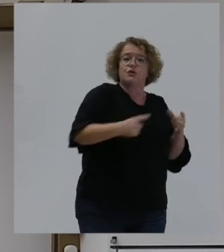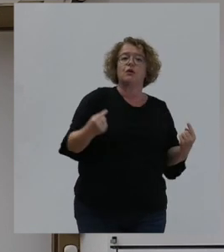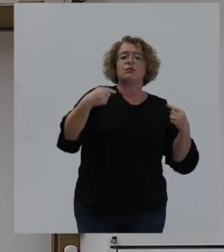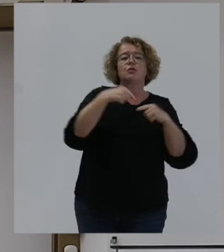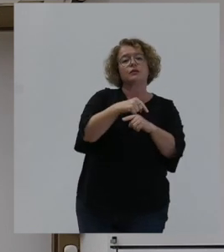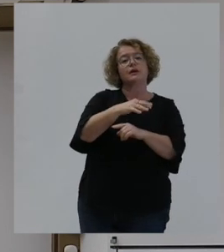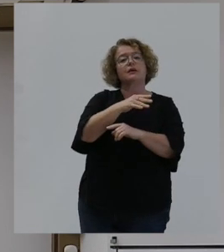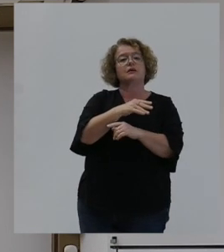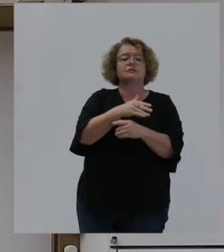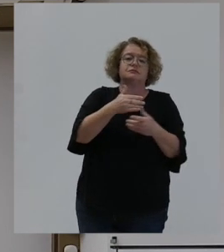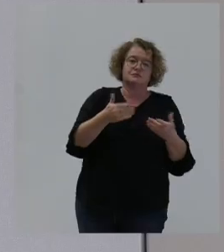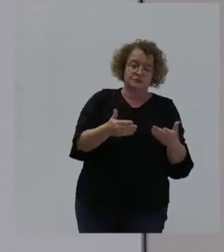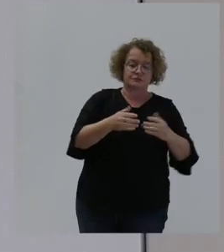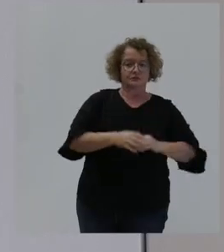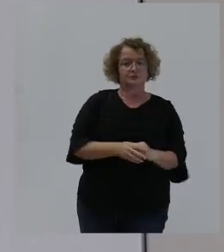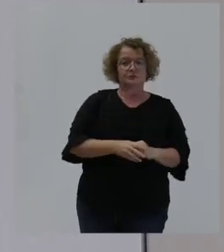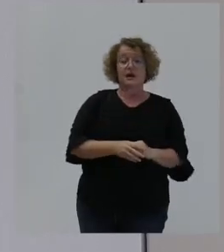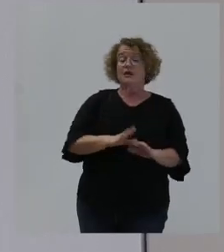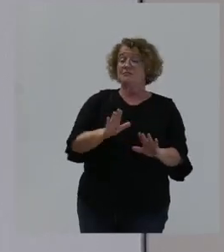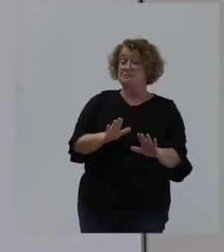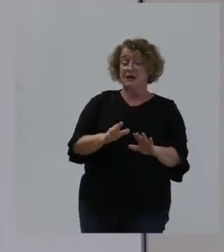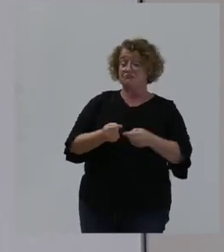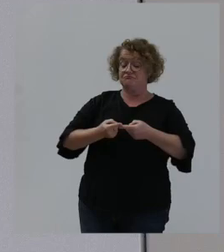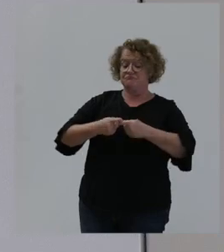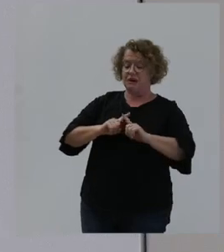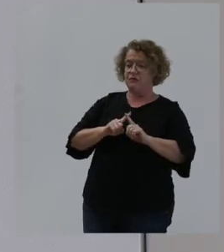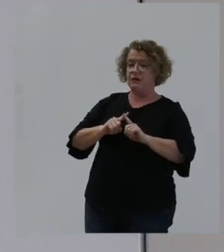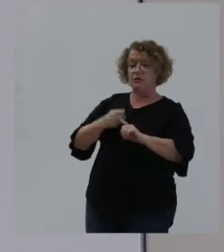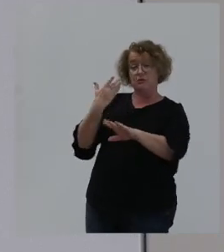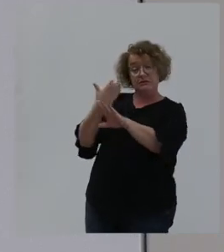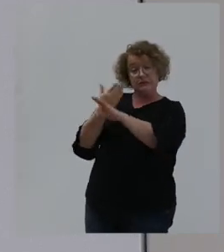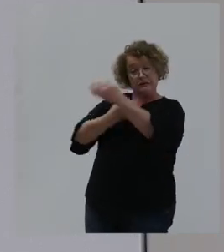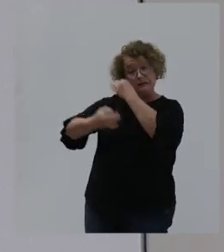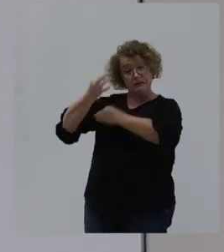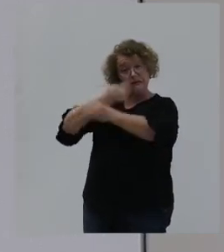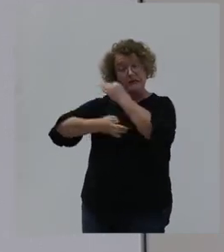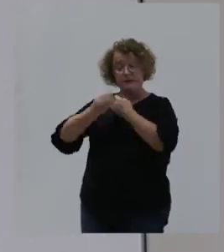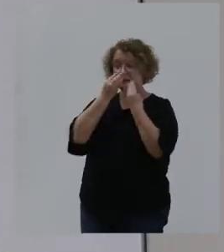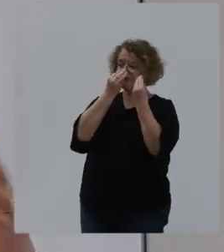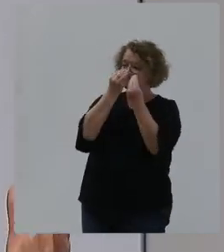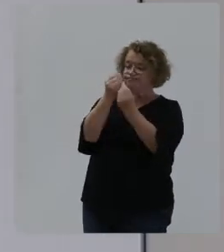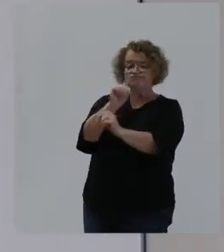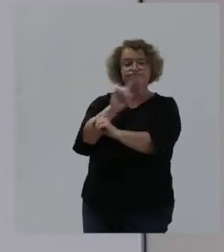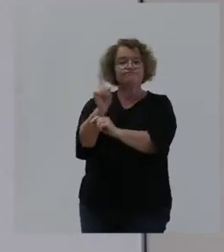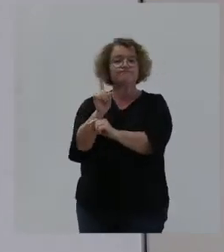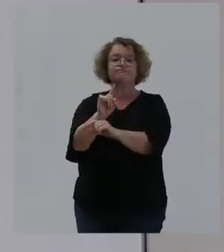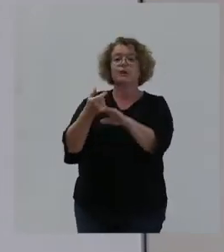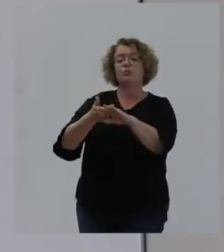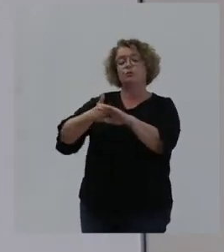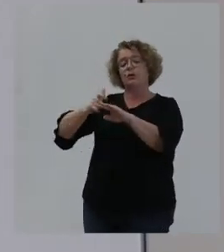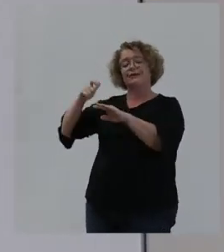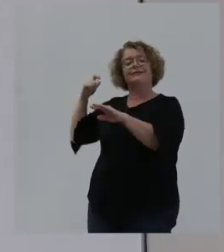nos disciplines. Je ne suis pas sûr de partager votre avis sur les étapes